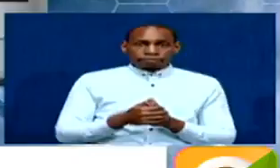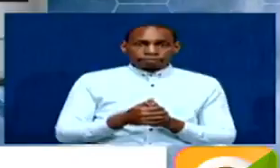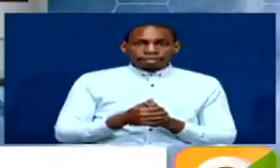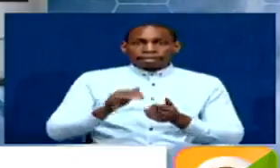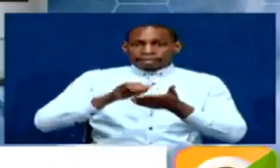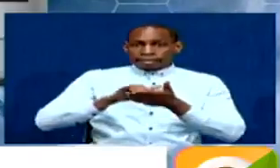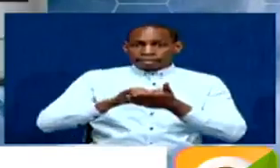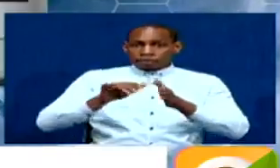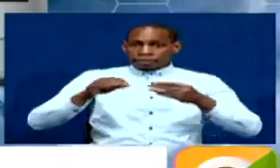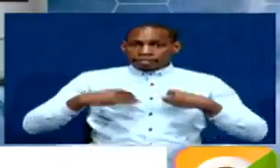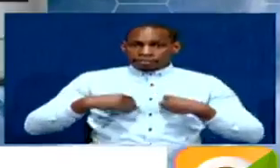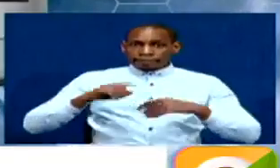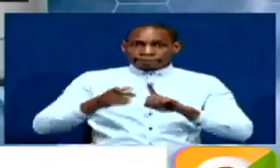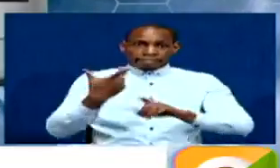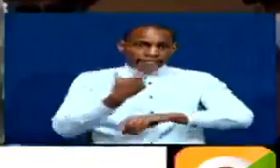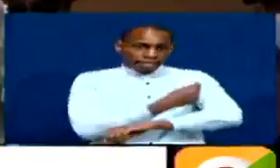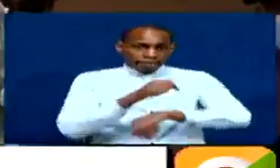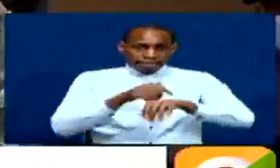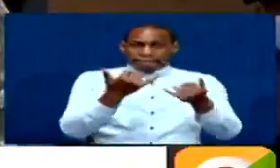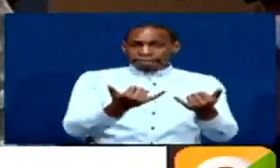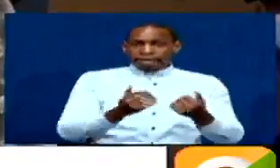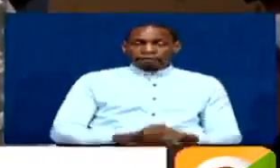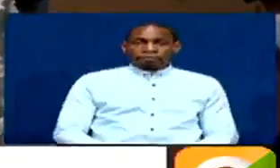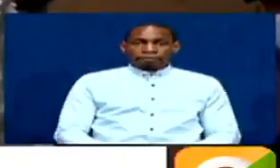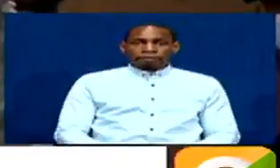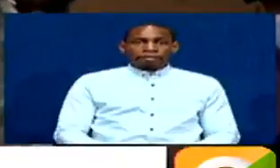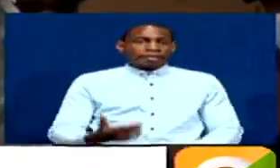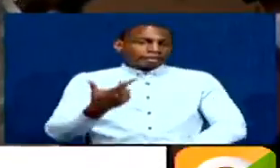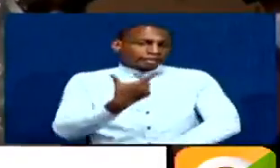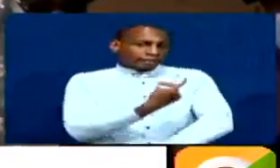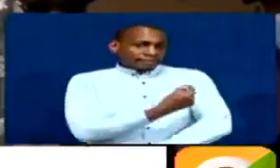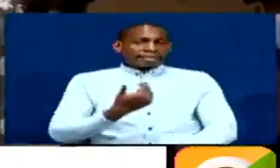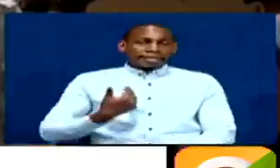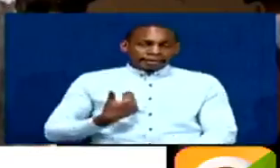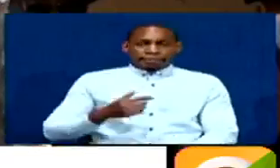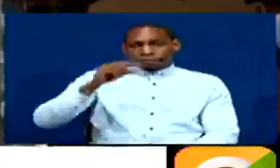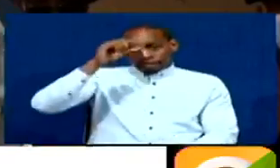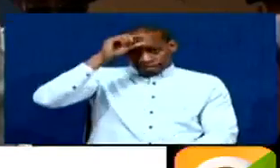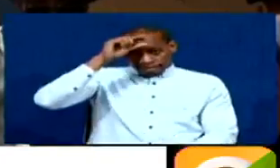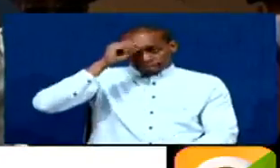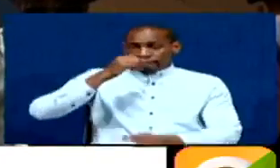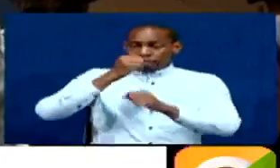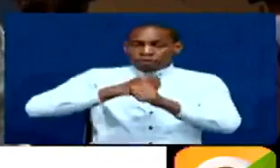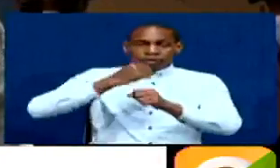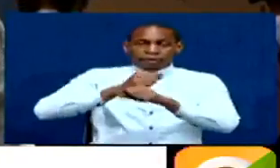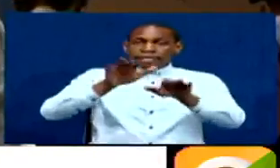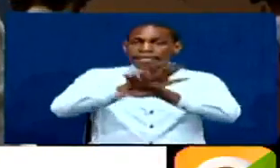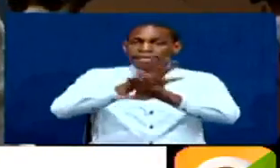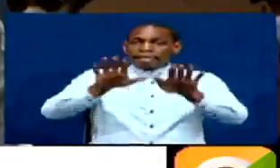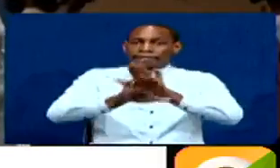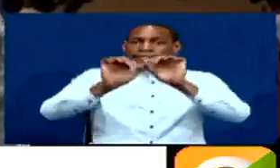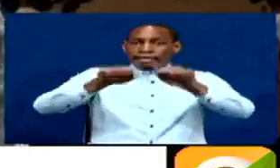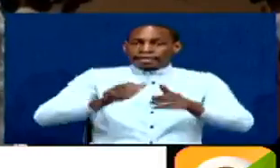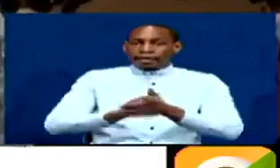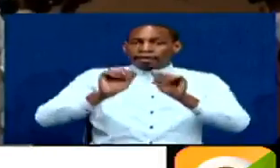975,265 ambao wamepokea dozi ya kwanza kufikia sasa. Lakini chanjo zipo, serikali inafaa juu chini